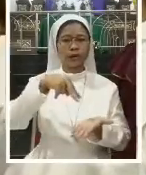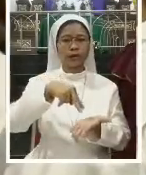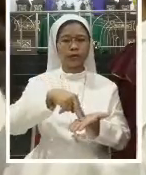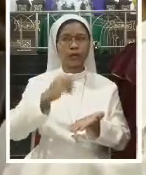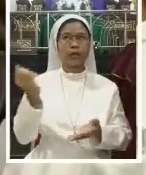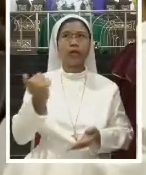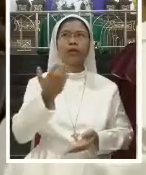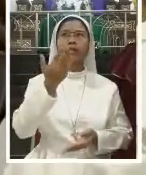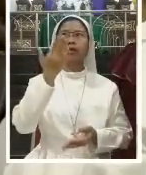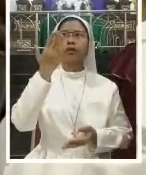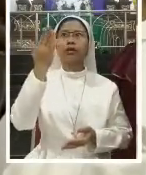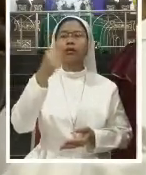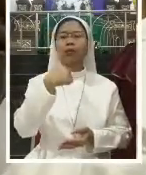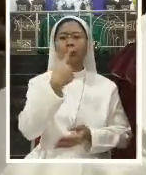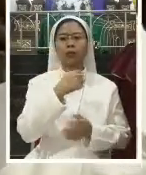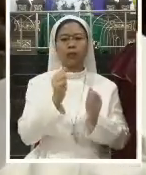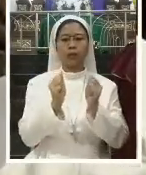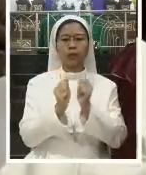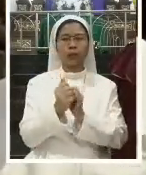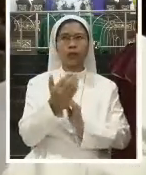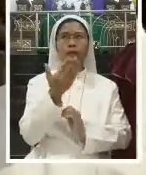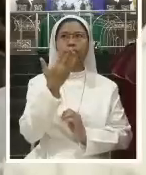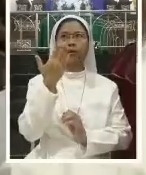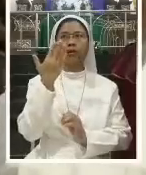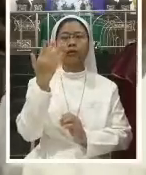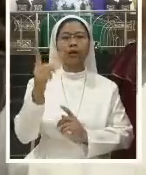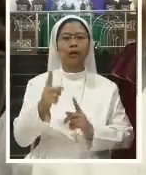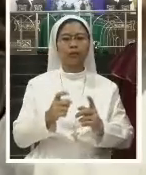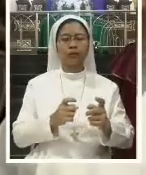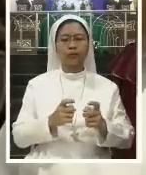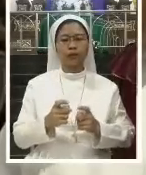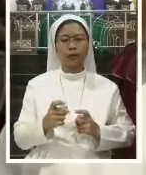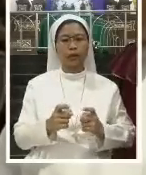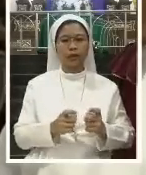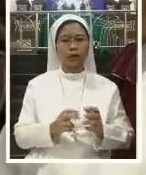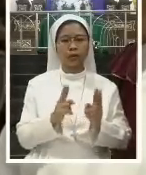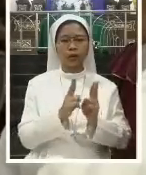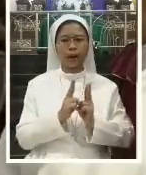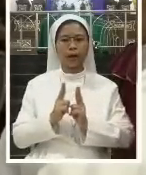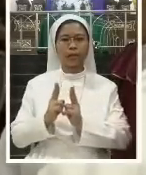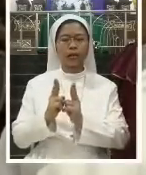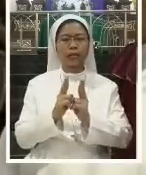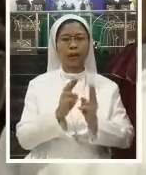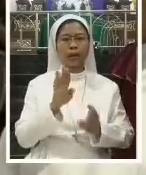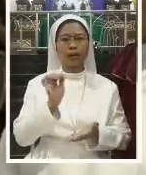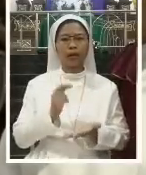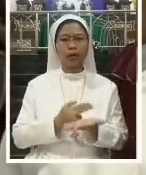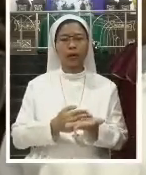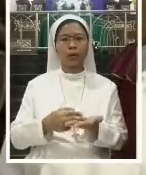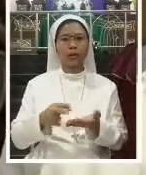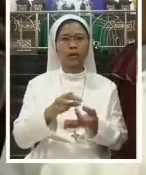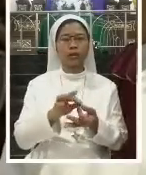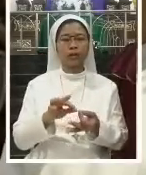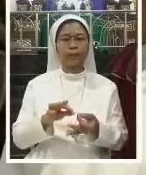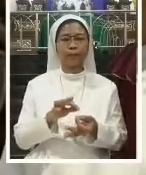Siya na kaiba mong nabubuhay asin agahade kasaro kang Espiritu